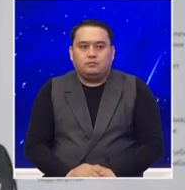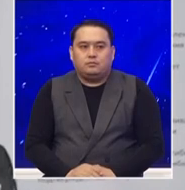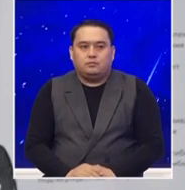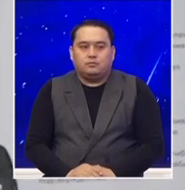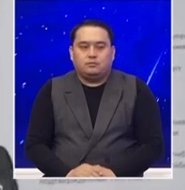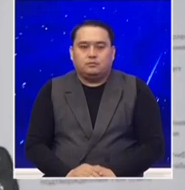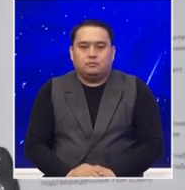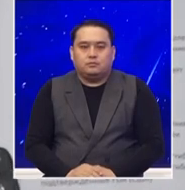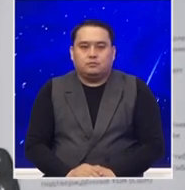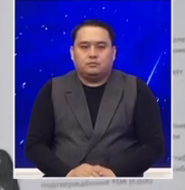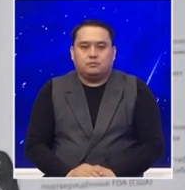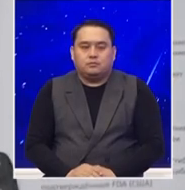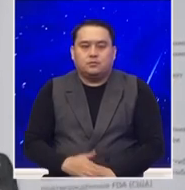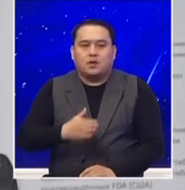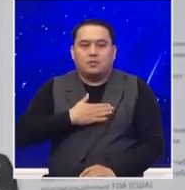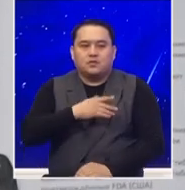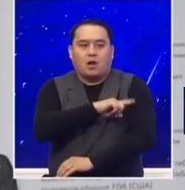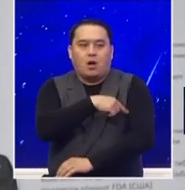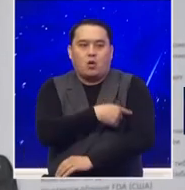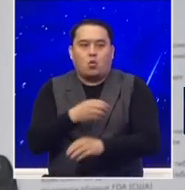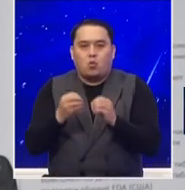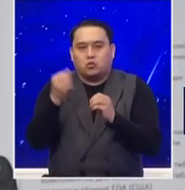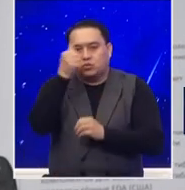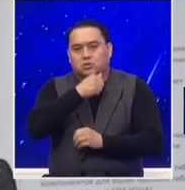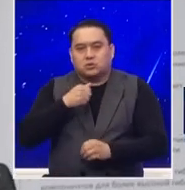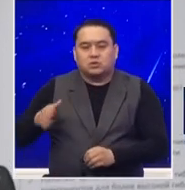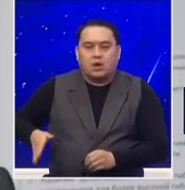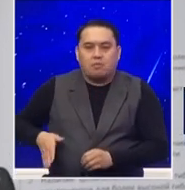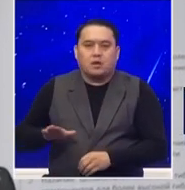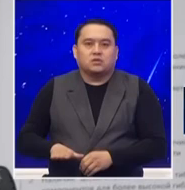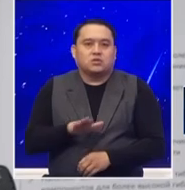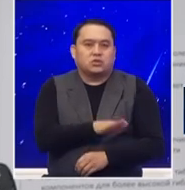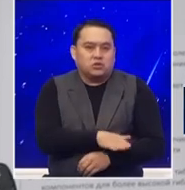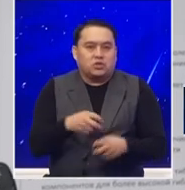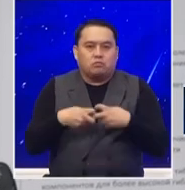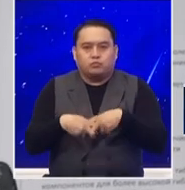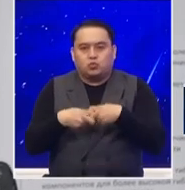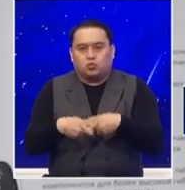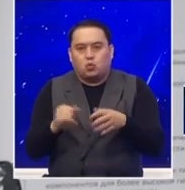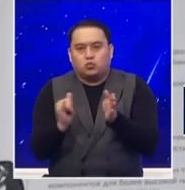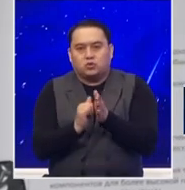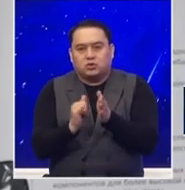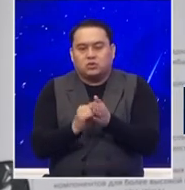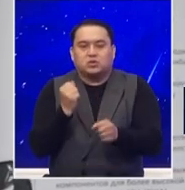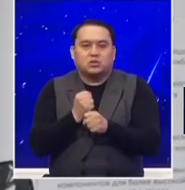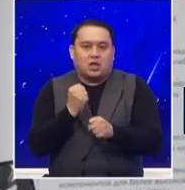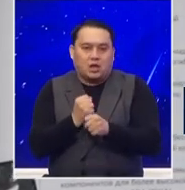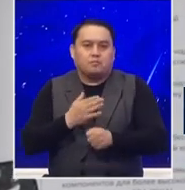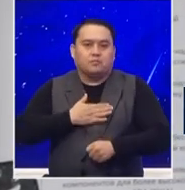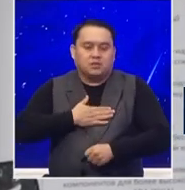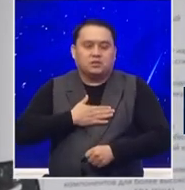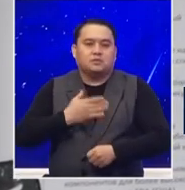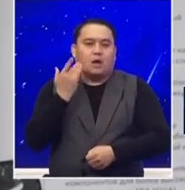тазобедренного и коленного сустава. Біздің ауруханада 10 жылдан бері жамбас пен тізе буындарына эндопротездеу отасы жасалып келеді. Біз бұл